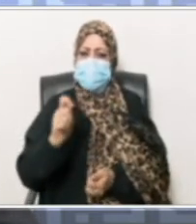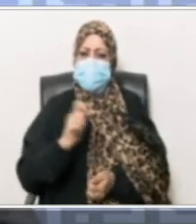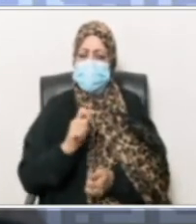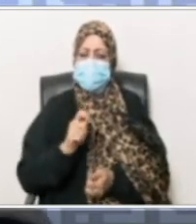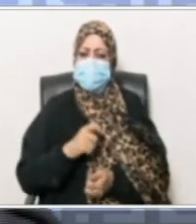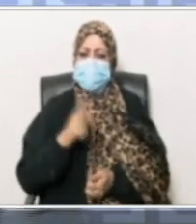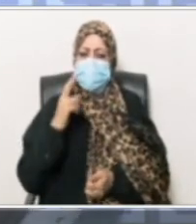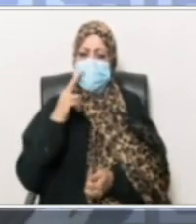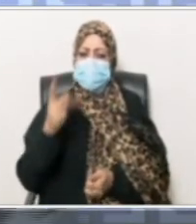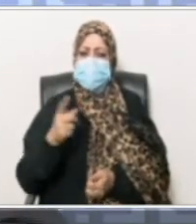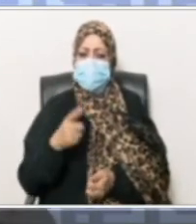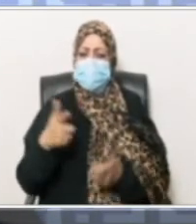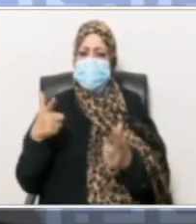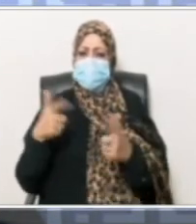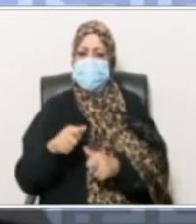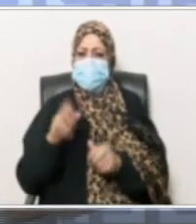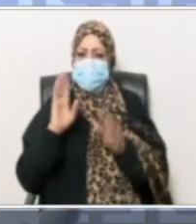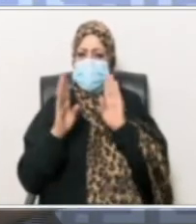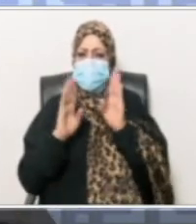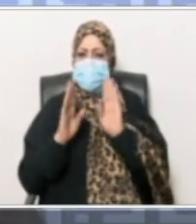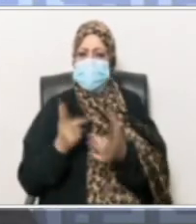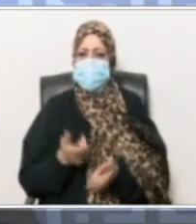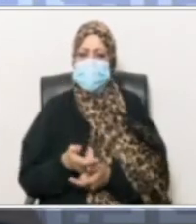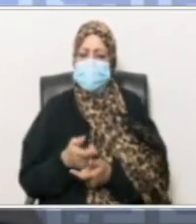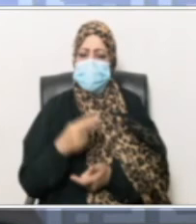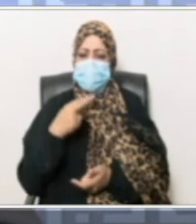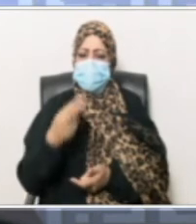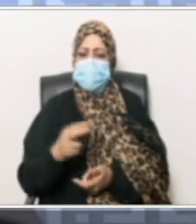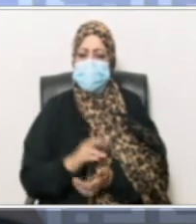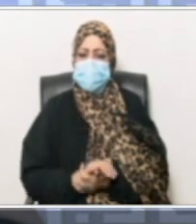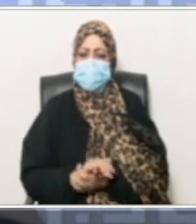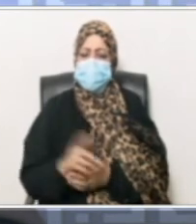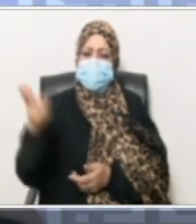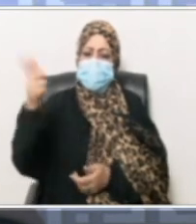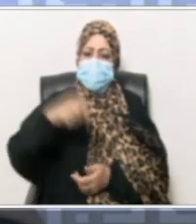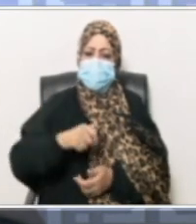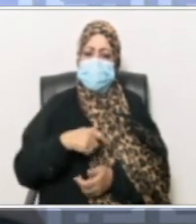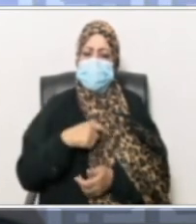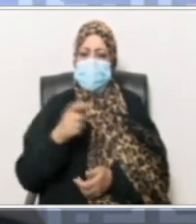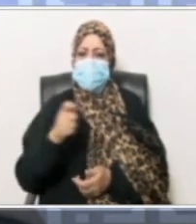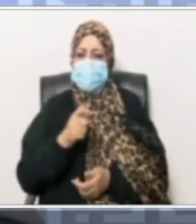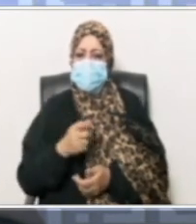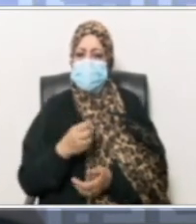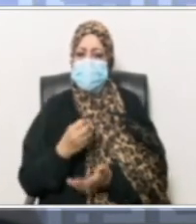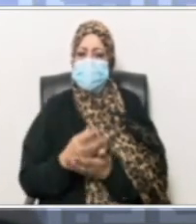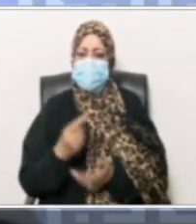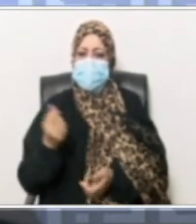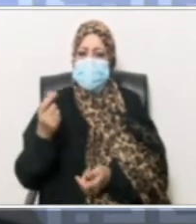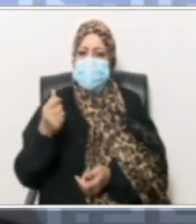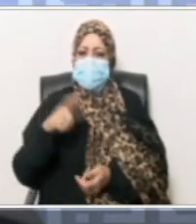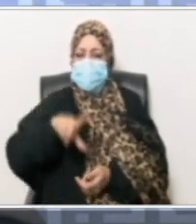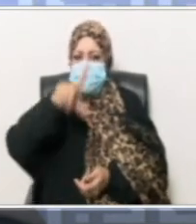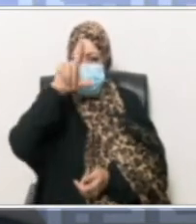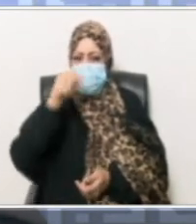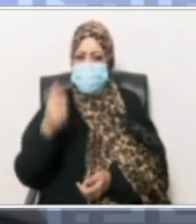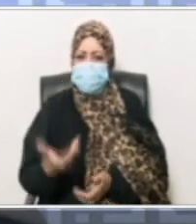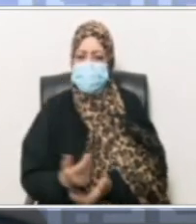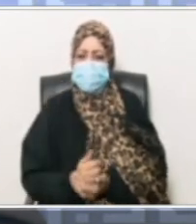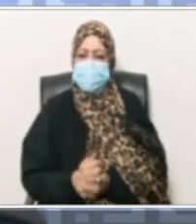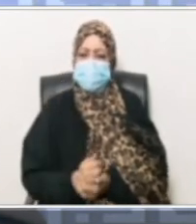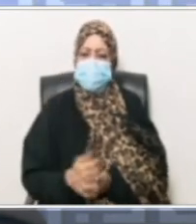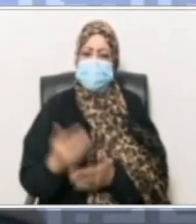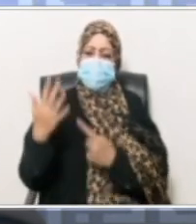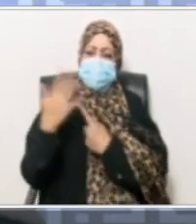فيسبوك، ويجينا واحد آخر ينظر علينا يبي معاشاته، ويجينا واحد آخر يبي حماية ويبي حصانة. لما